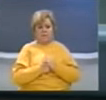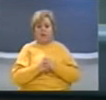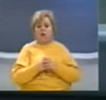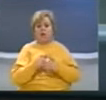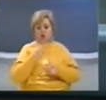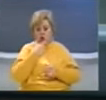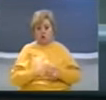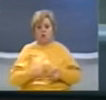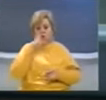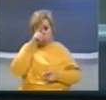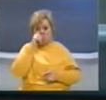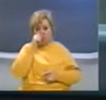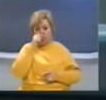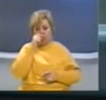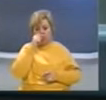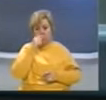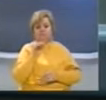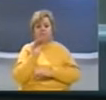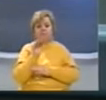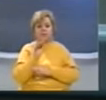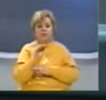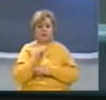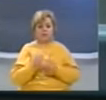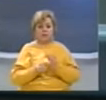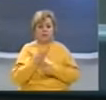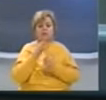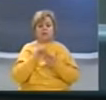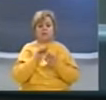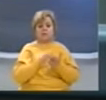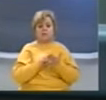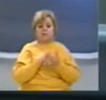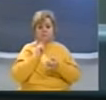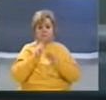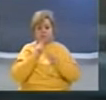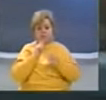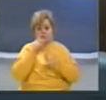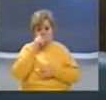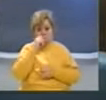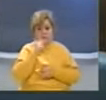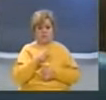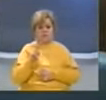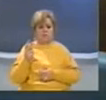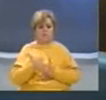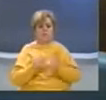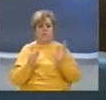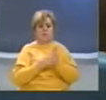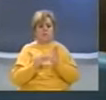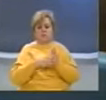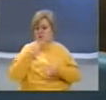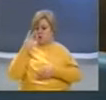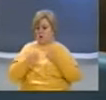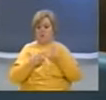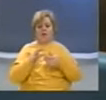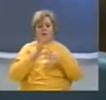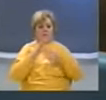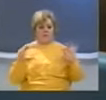rolin e komunave, konkretisht citoj, regjistrimi si ndërmarrje publike bëhet me marrëveshje me komunat e tjera, duhet të rishikohet dhe